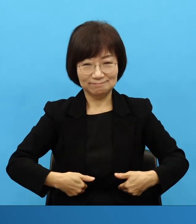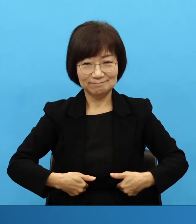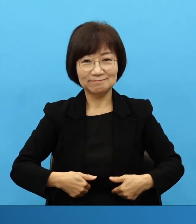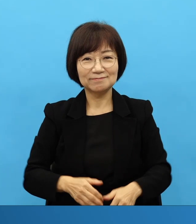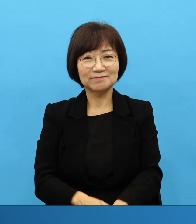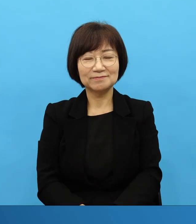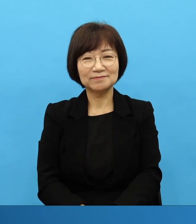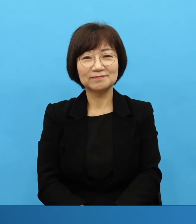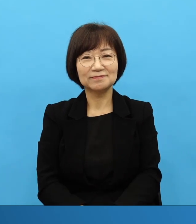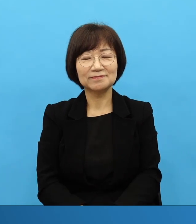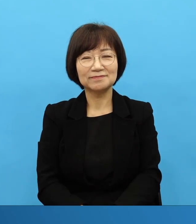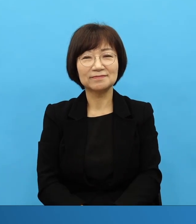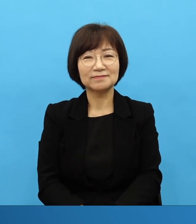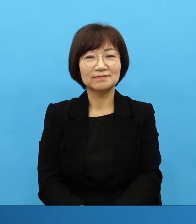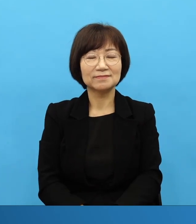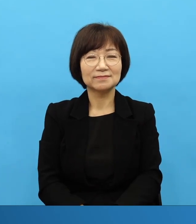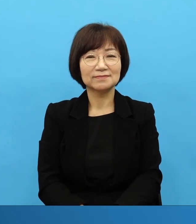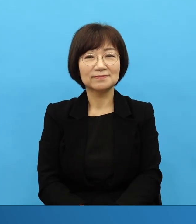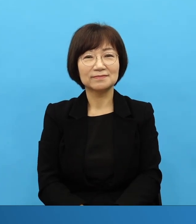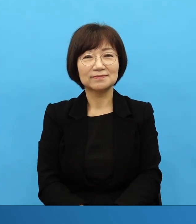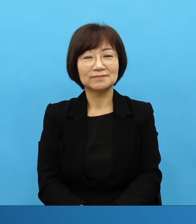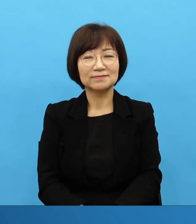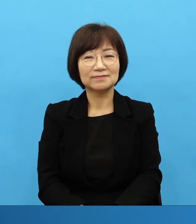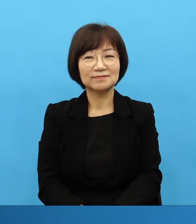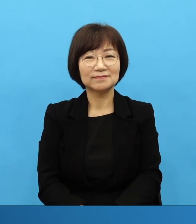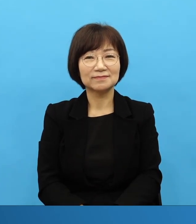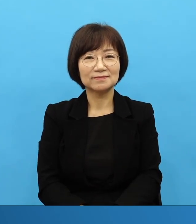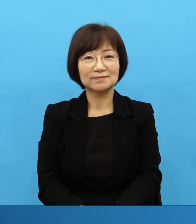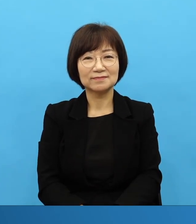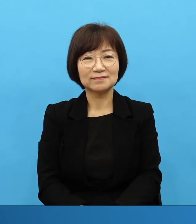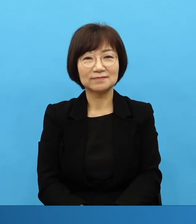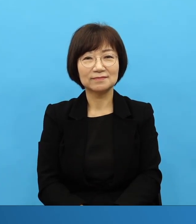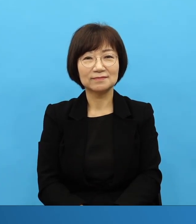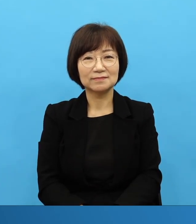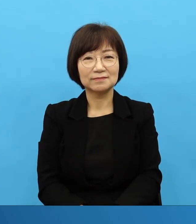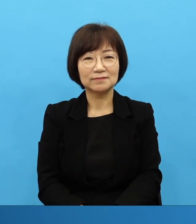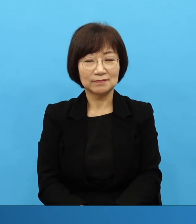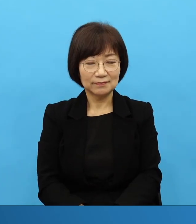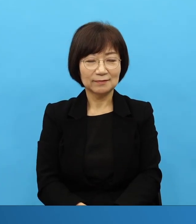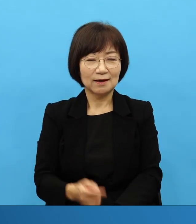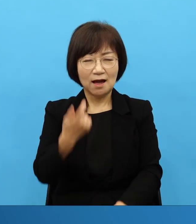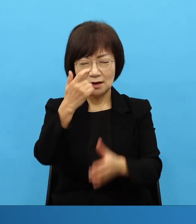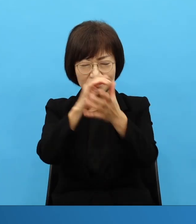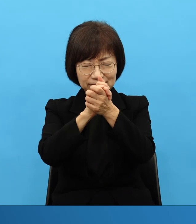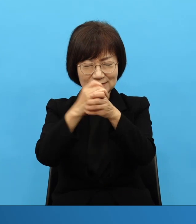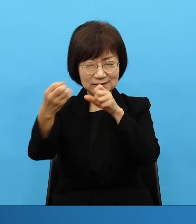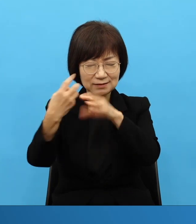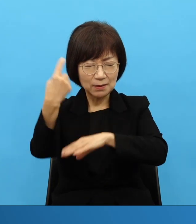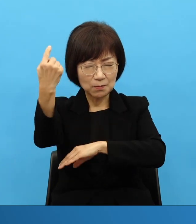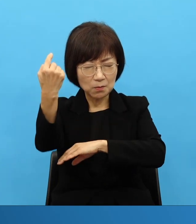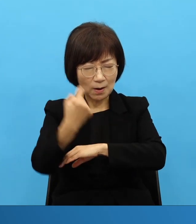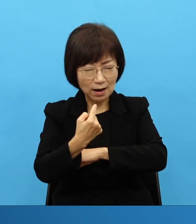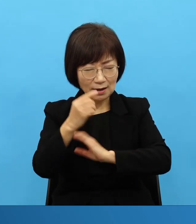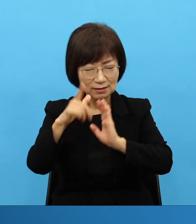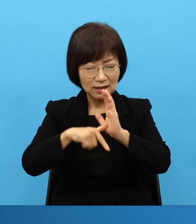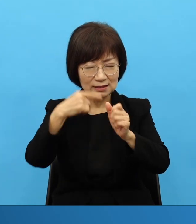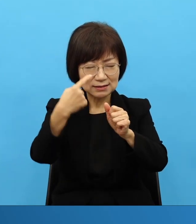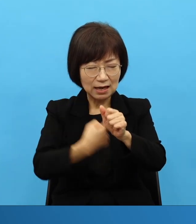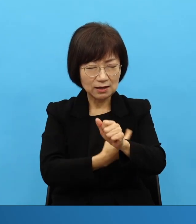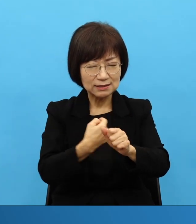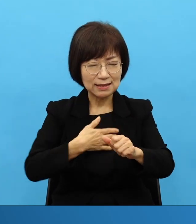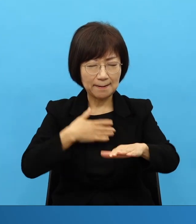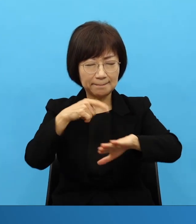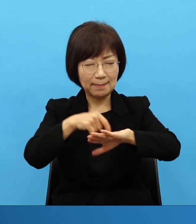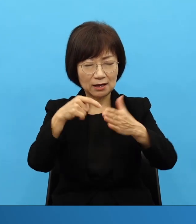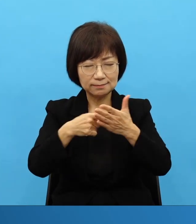이제 그 응답이 왔는데 내 그 마음의 눈이 열리는 거 있죠. From that point on, as I received these answers,